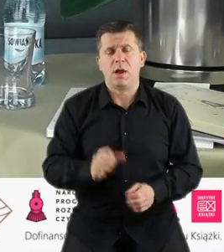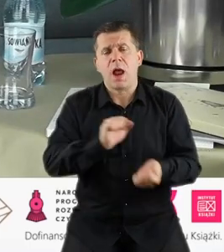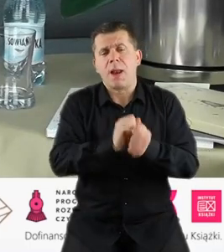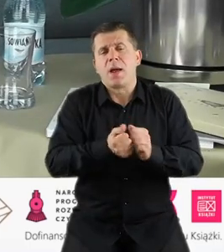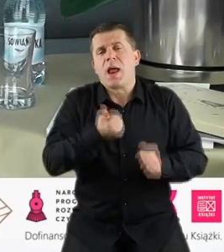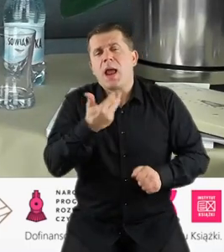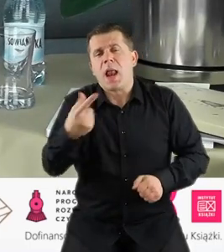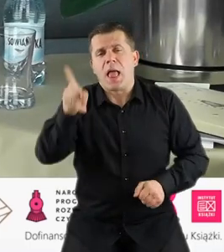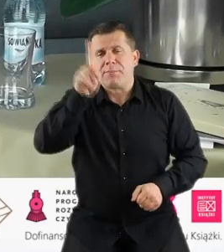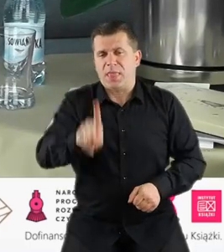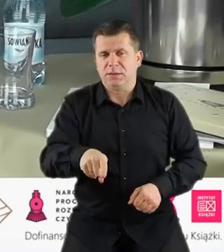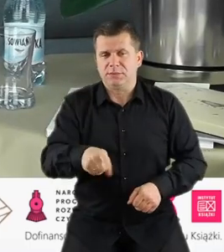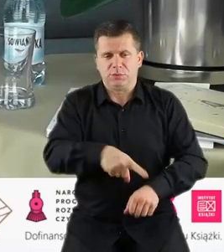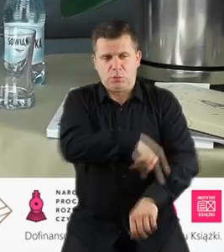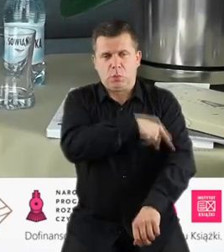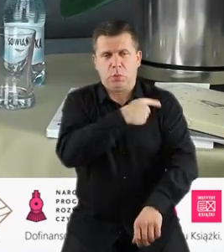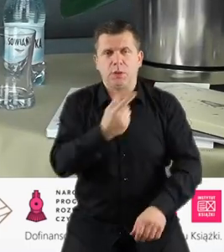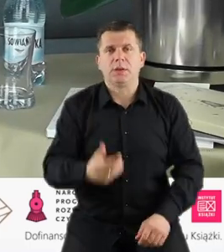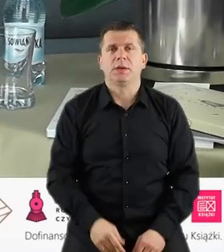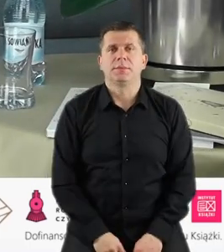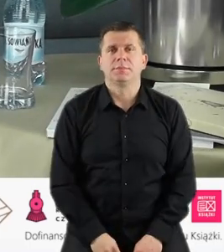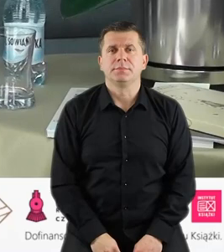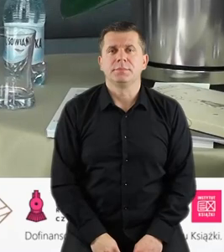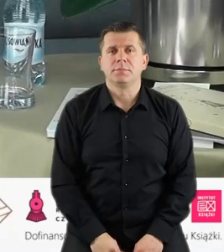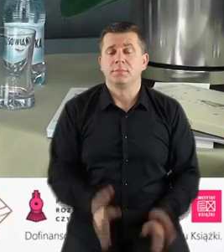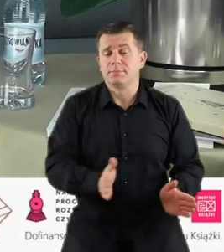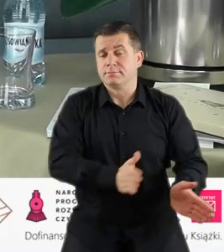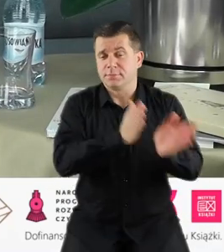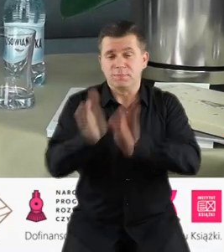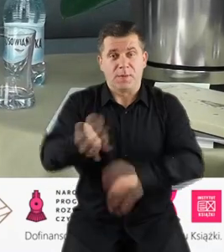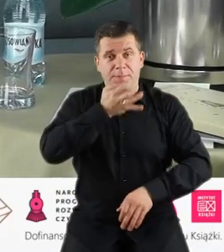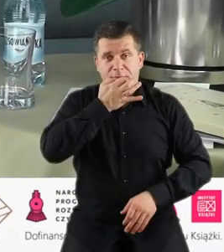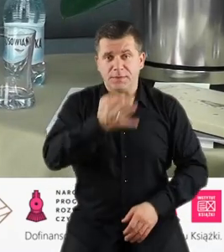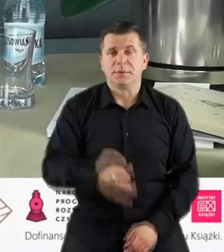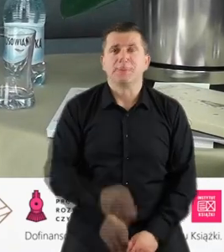kilka miesięcy, długich miesięcy. Rozumiem. I kolejne pytanie.